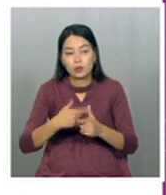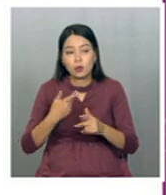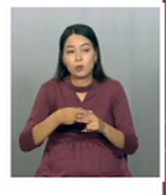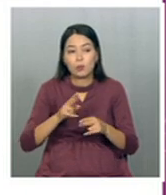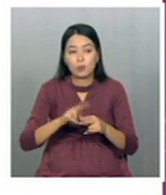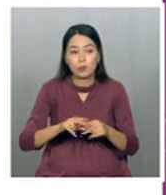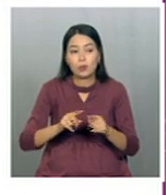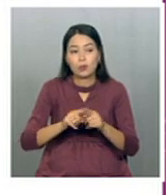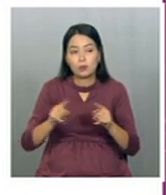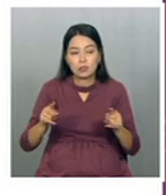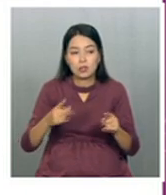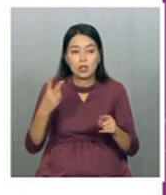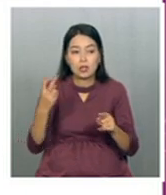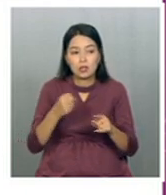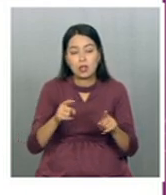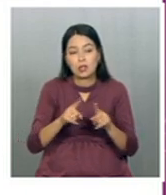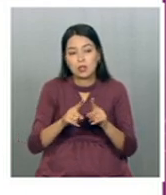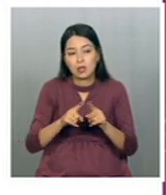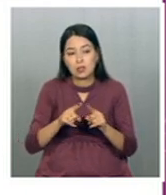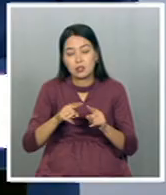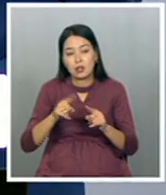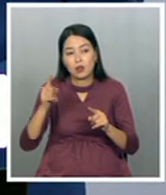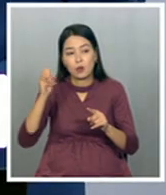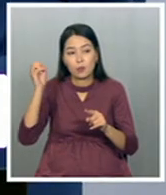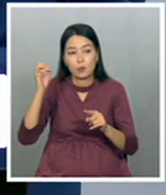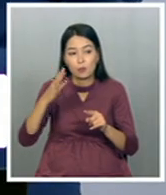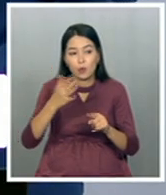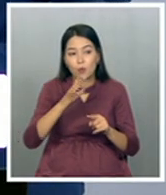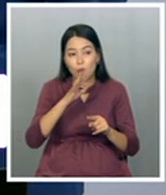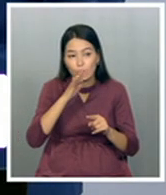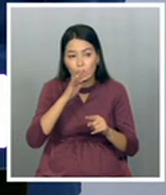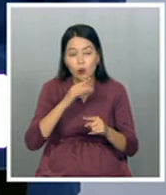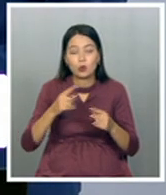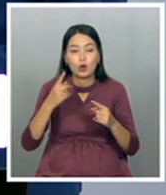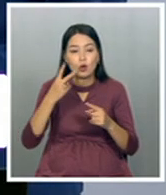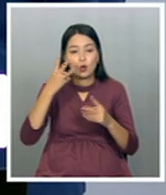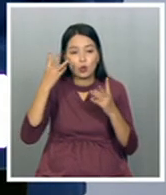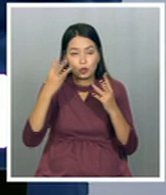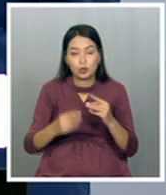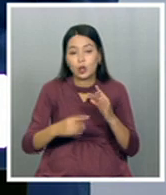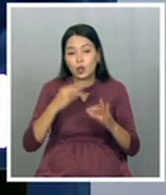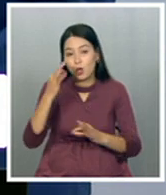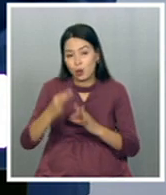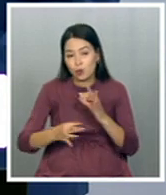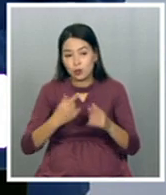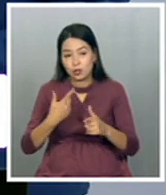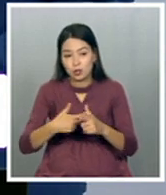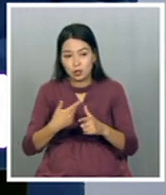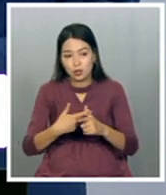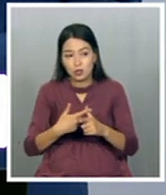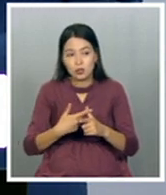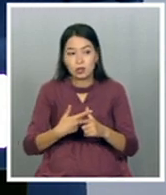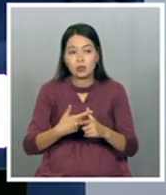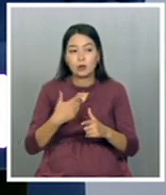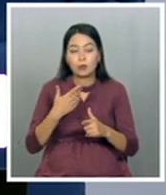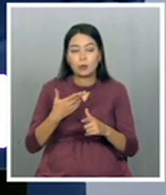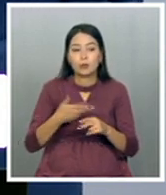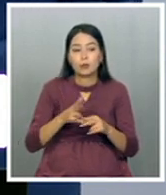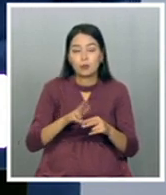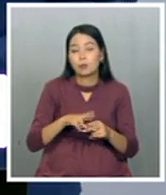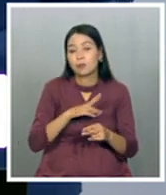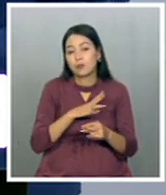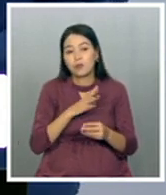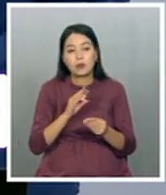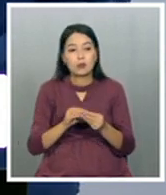екі аттас шарықтау аралығындағы уақытты біз нақты күн тәулігі деп атаймыз. Бірақ бұл негізі тұрақты болмайды.